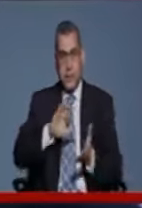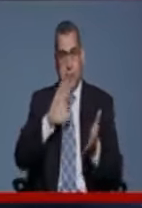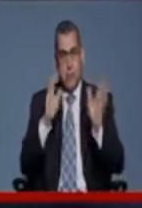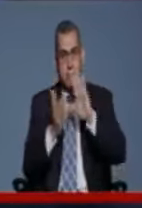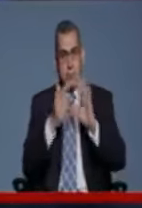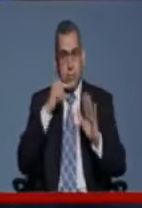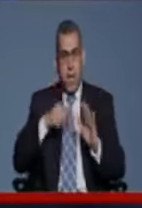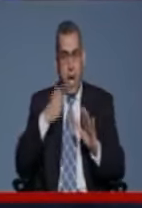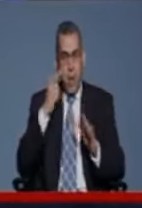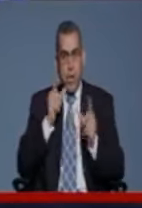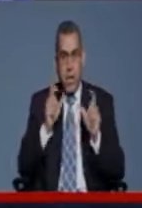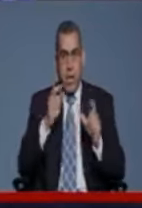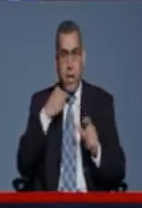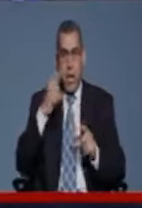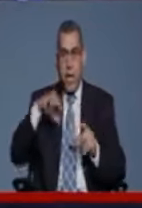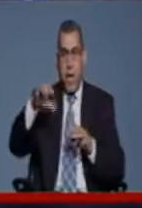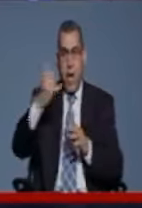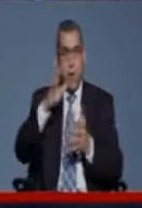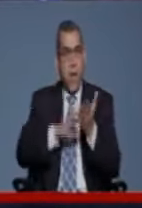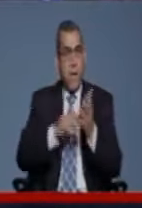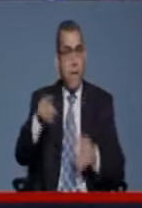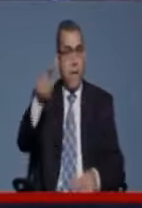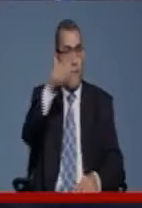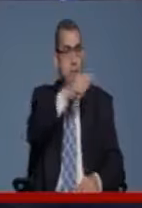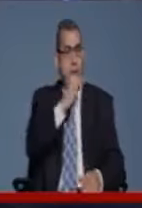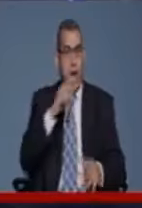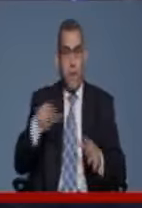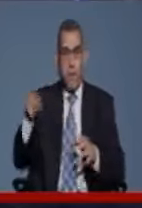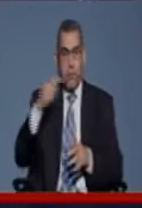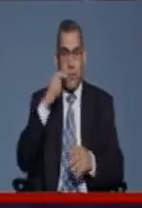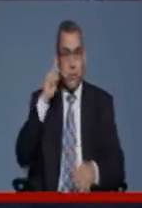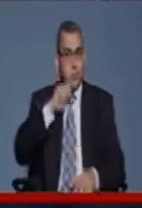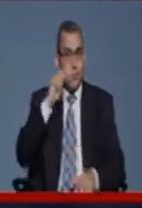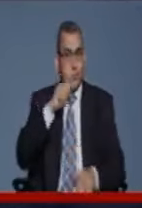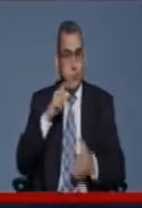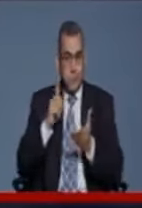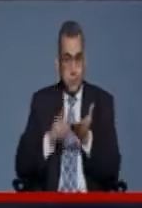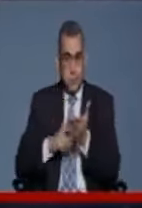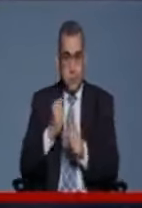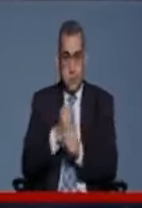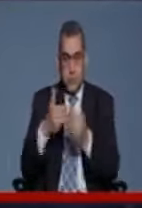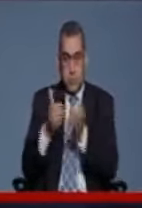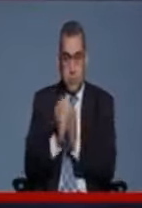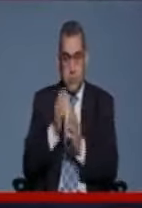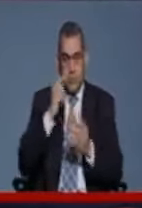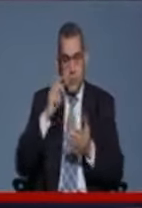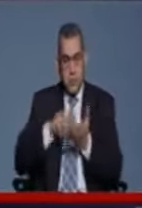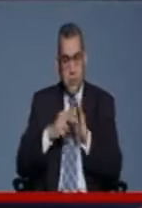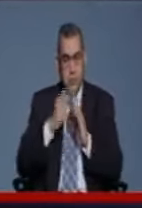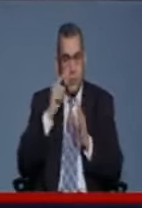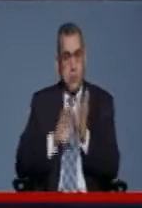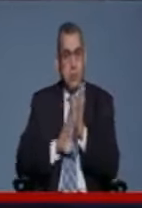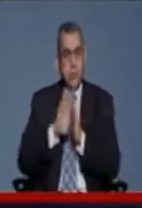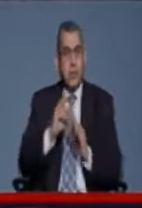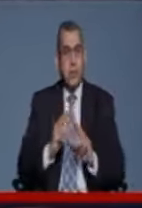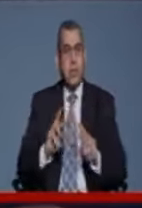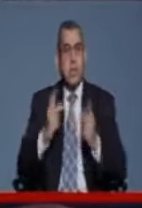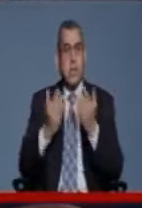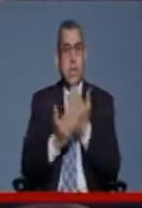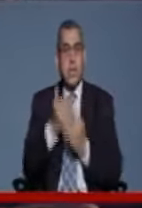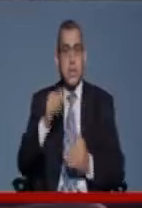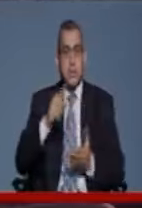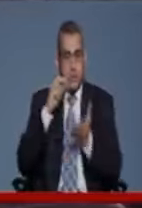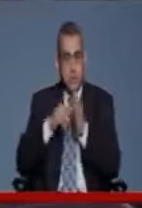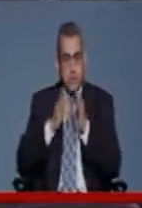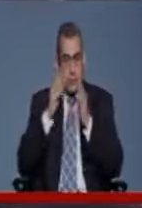الأمنية بالمنطقة، حيث اتخذت العصابات الإجرامية أنماطاً جديداً في نشاطها ترتكز على